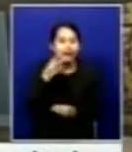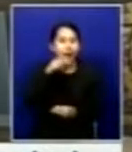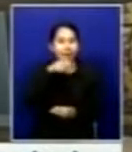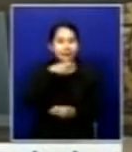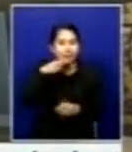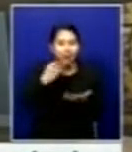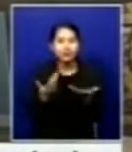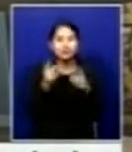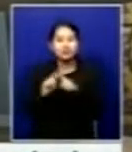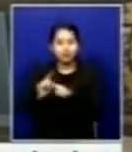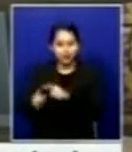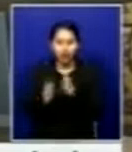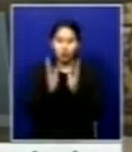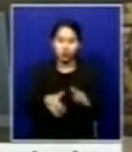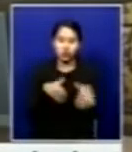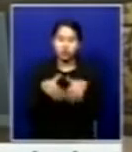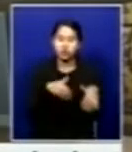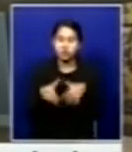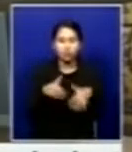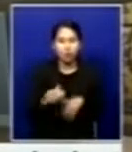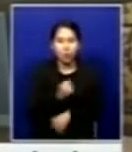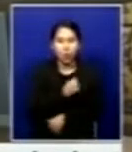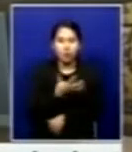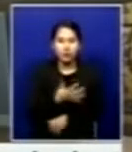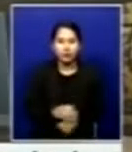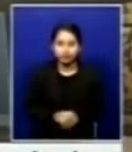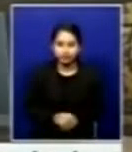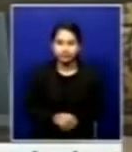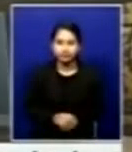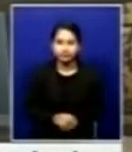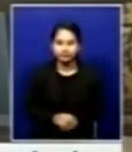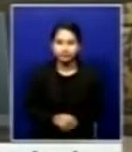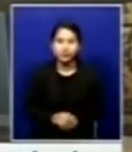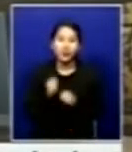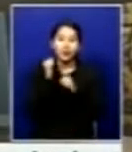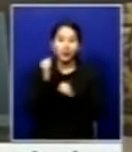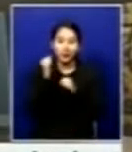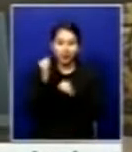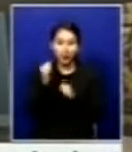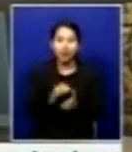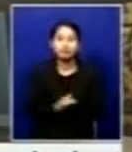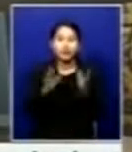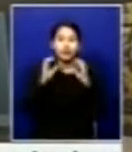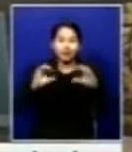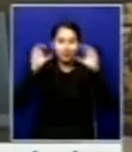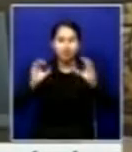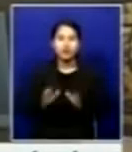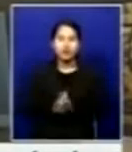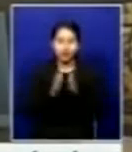พี่น้องประชาชนสุดที่จะทนเรียกร้องต่อรัฐบาลนิสิตนักศึกษาต่